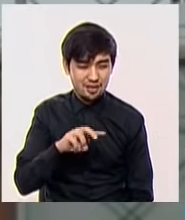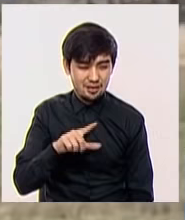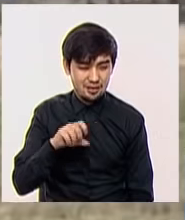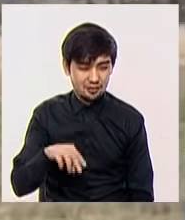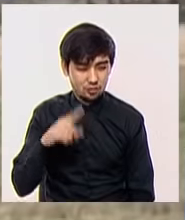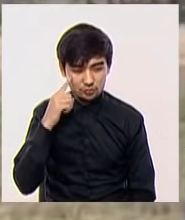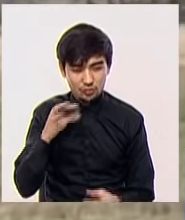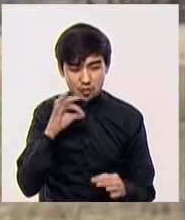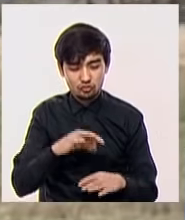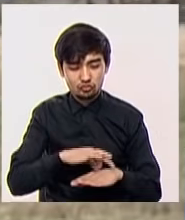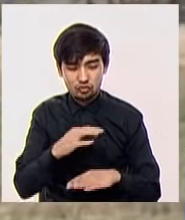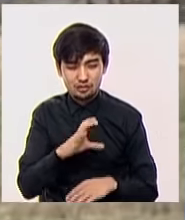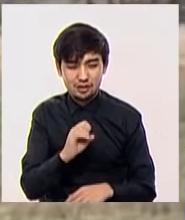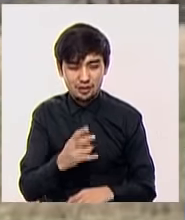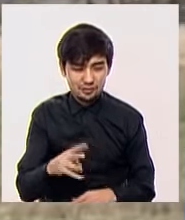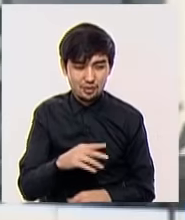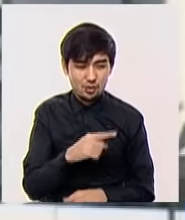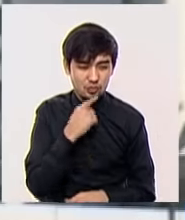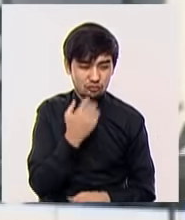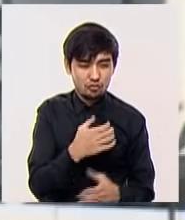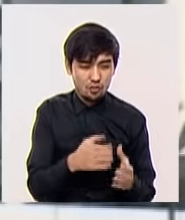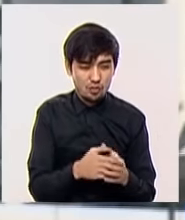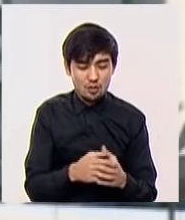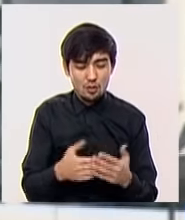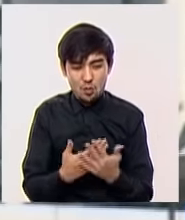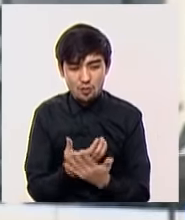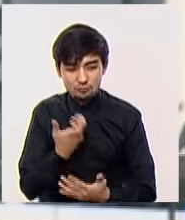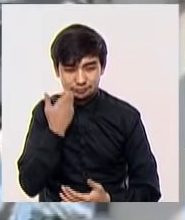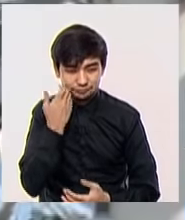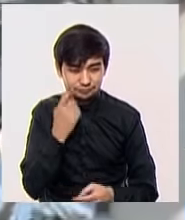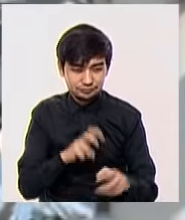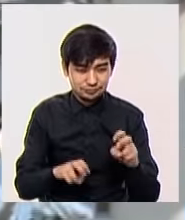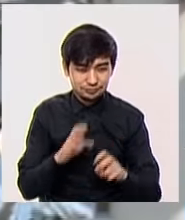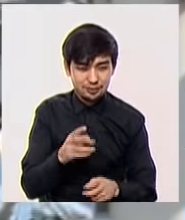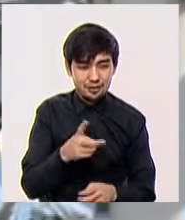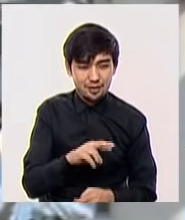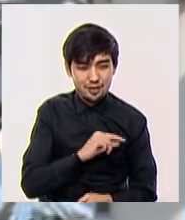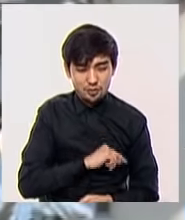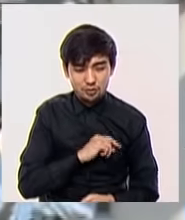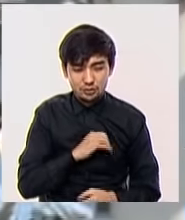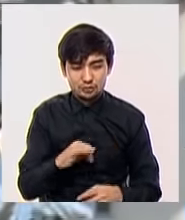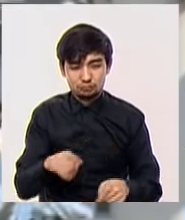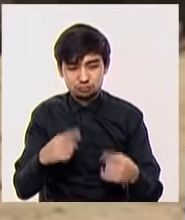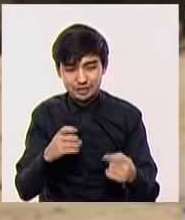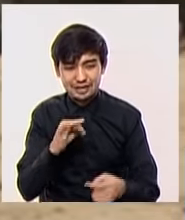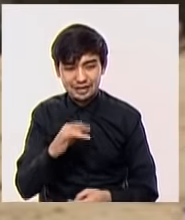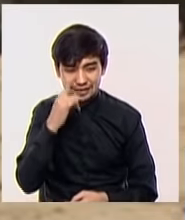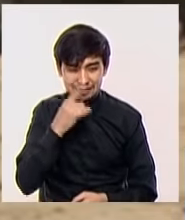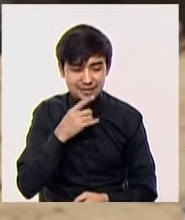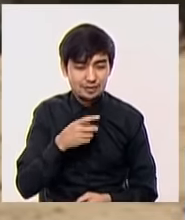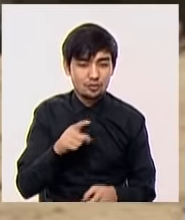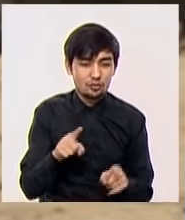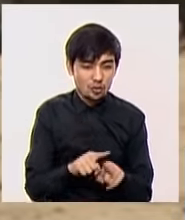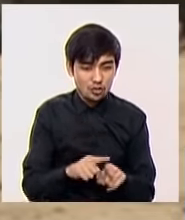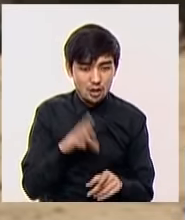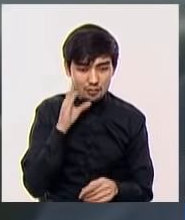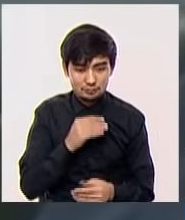жестких санкций российские компании будут искать новые возможности для работы и развития и казахстан для них может стать